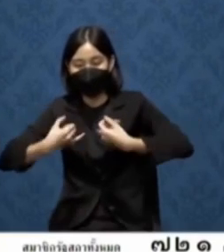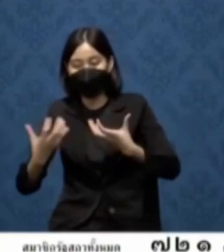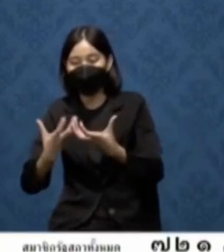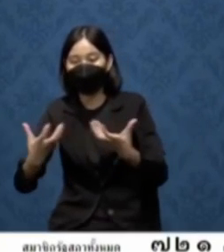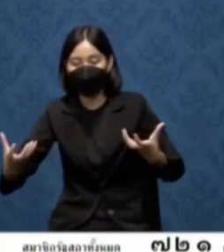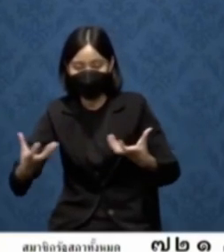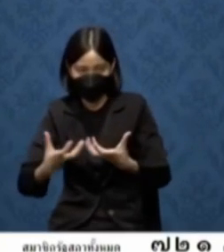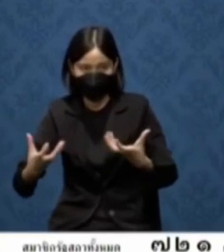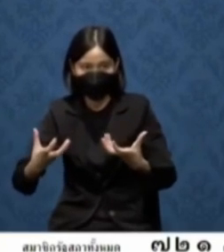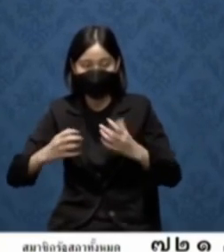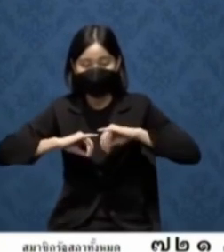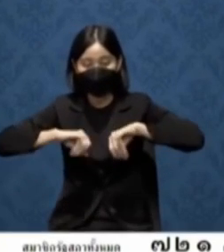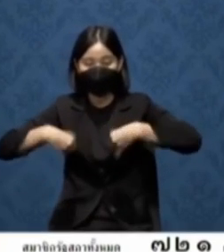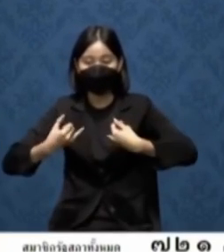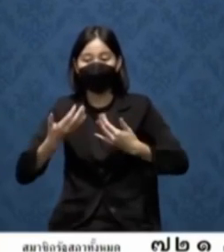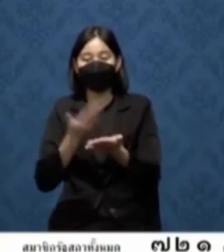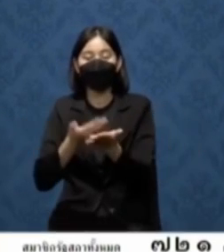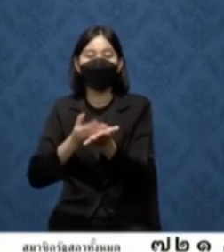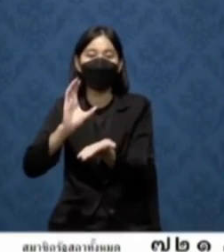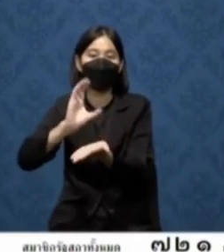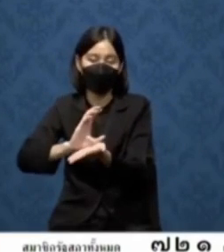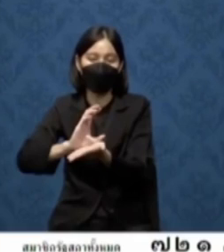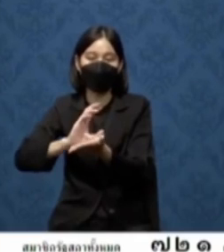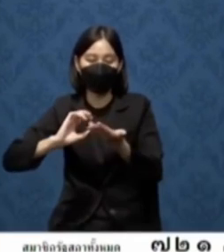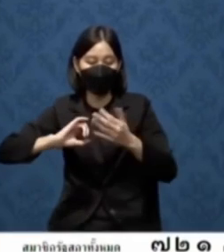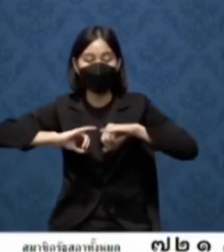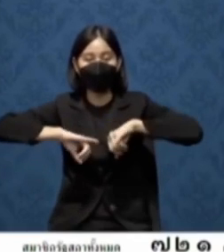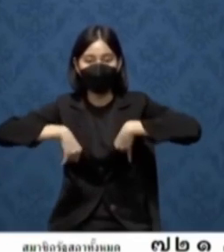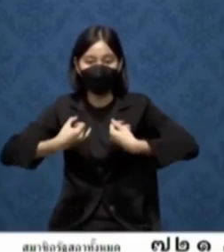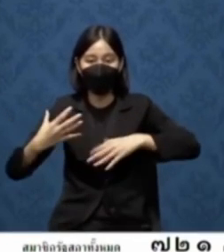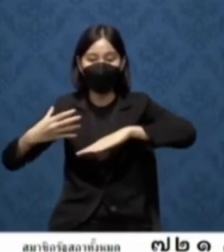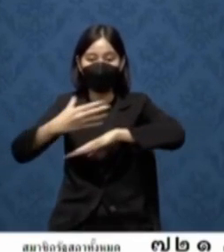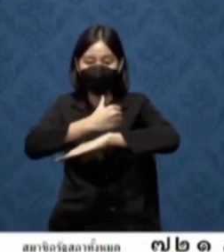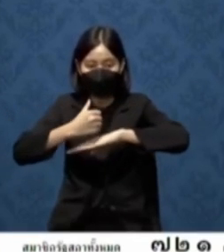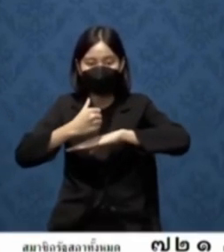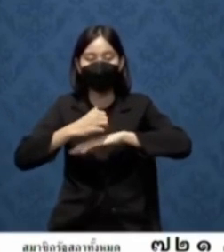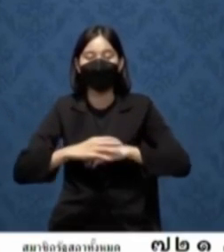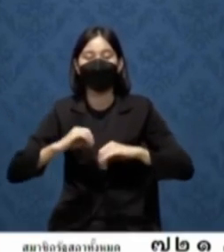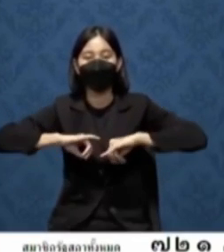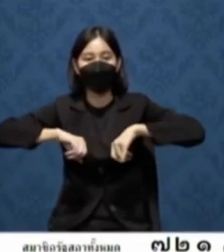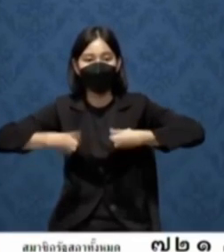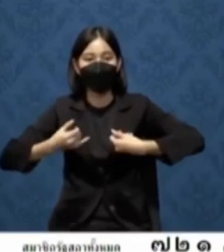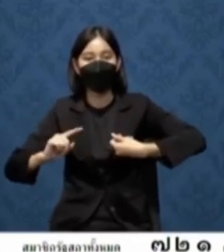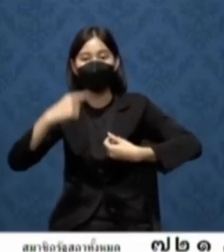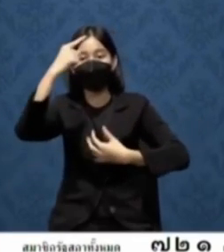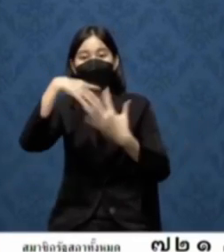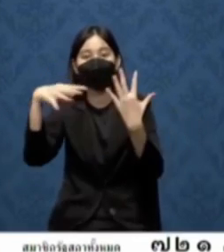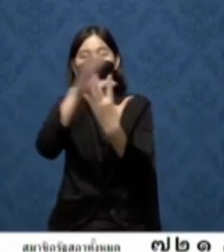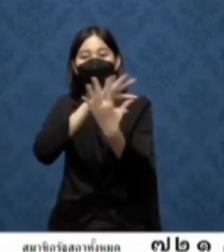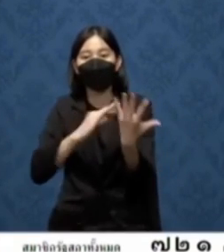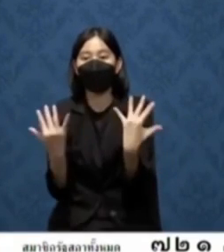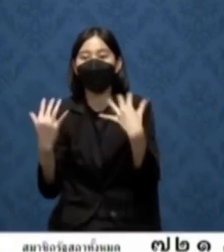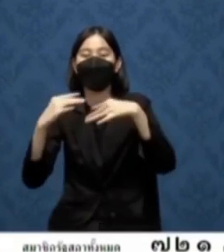รในการเป็นเจ้าของงบประมาณในการเป็นเจ้าของอำนาจในการเป็นเจ้าของประเทศร่วม